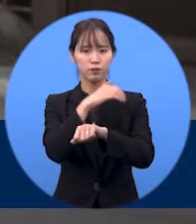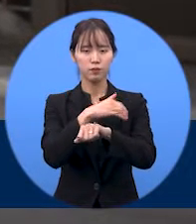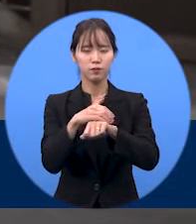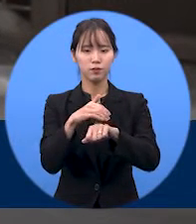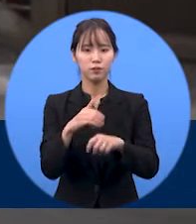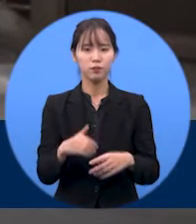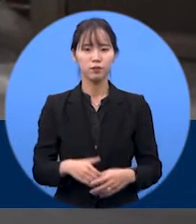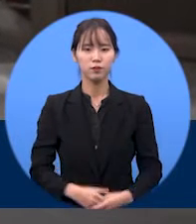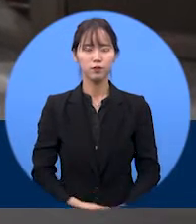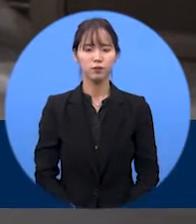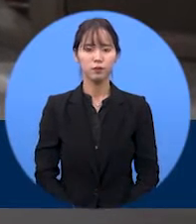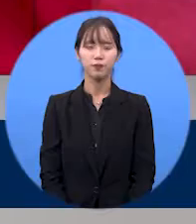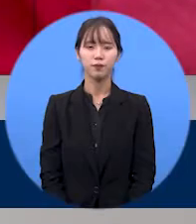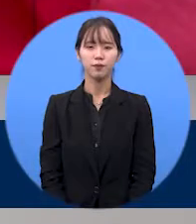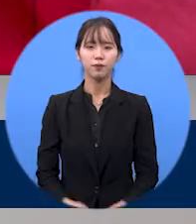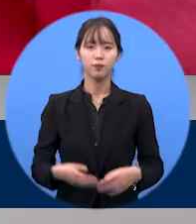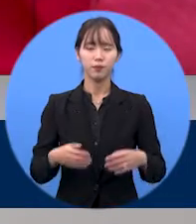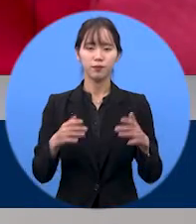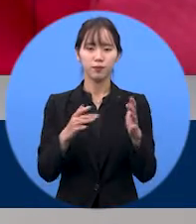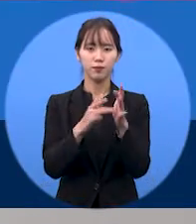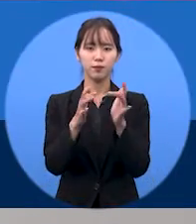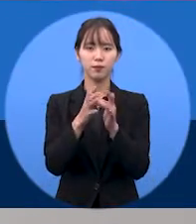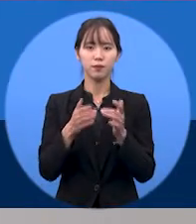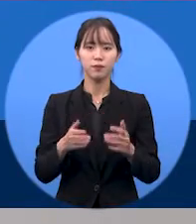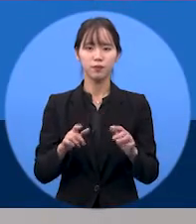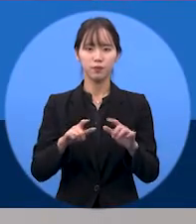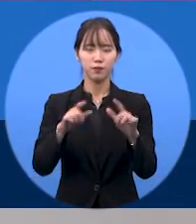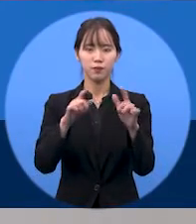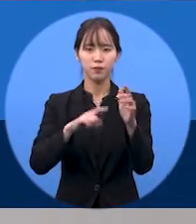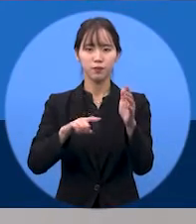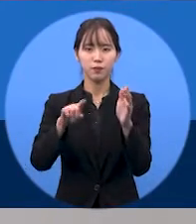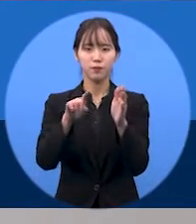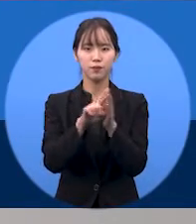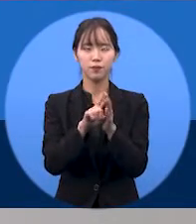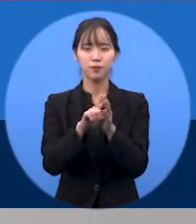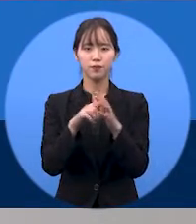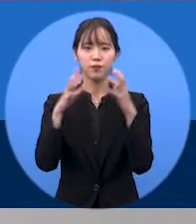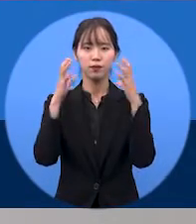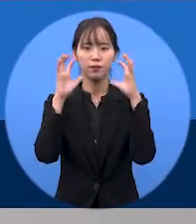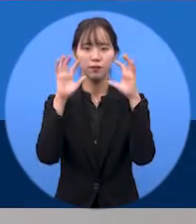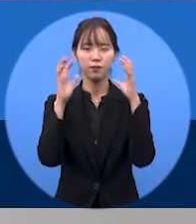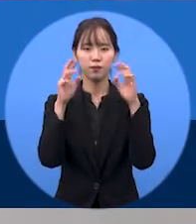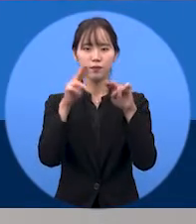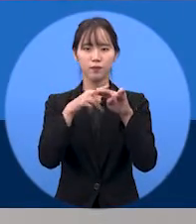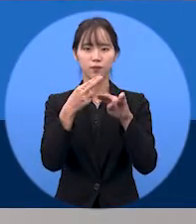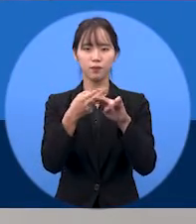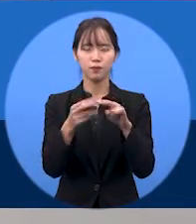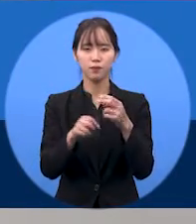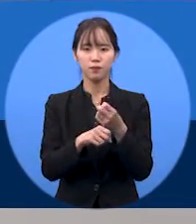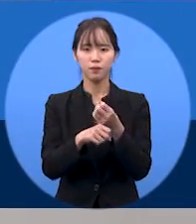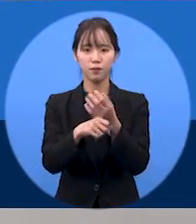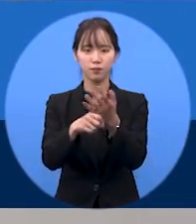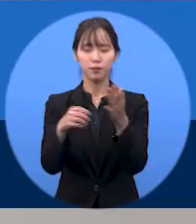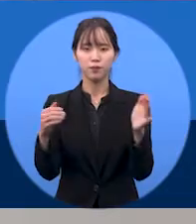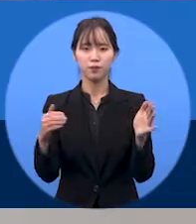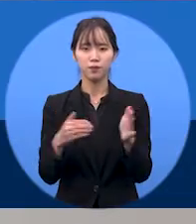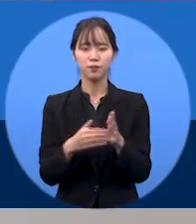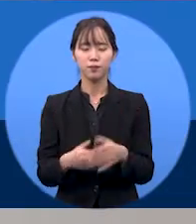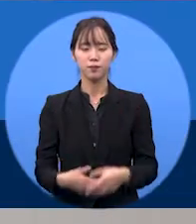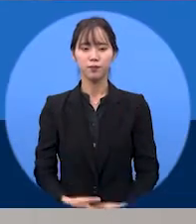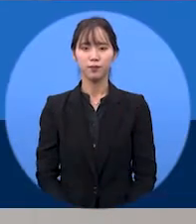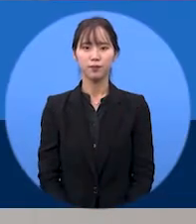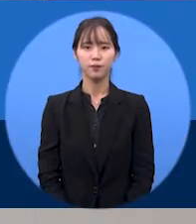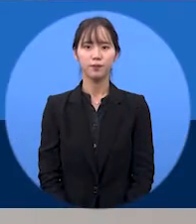될 것으로 보입니다. 성탄절을 맞아 관내 저소득층 아동들에게 선물을 전달할 산타